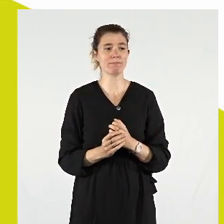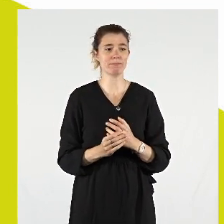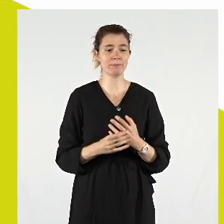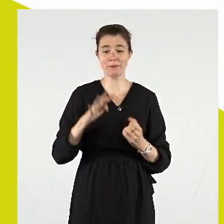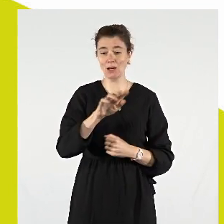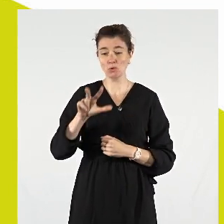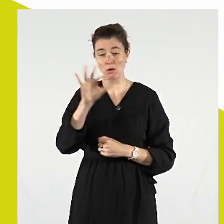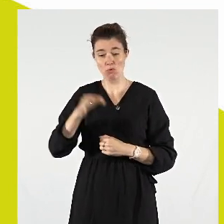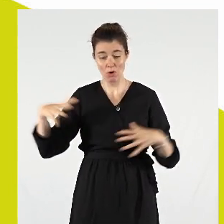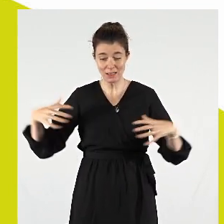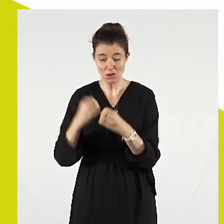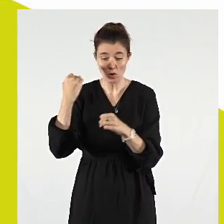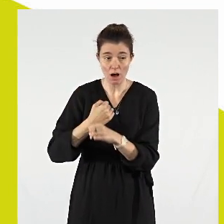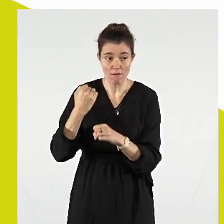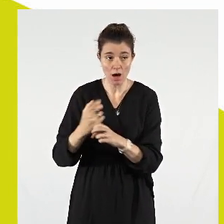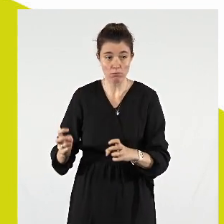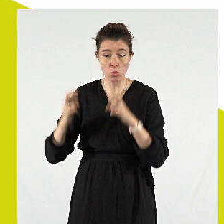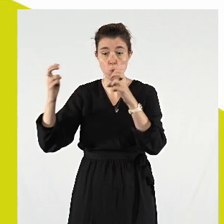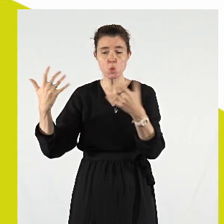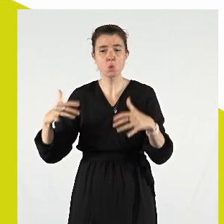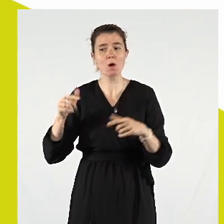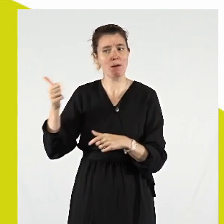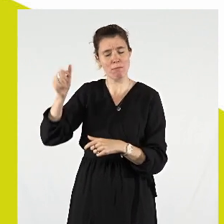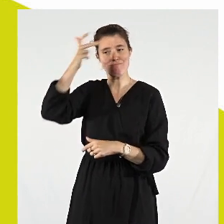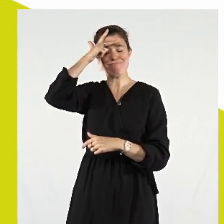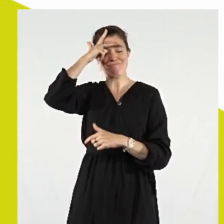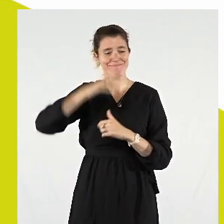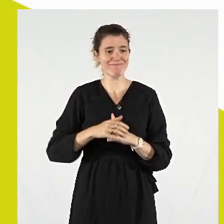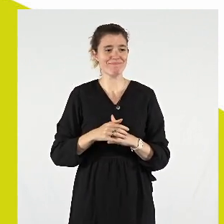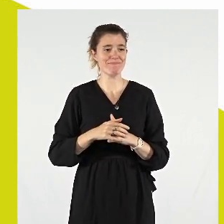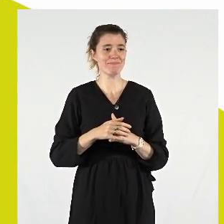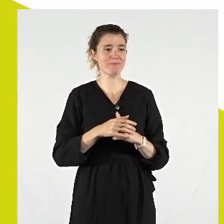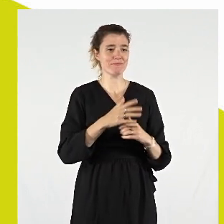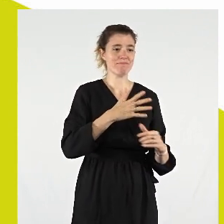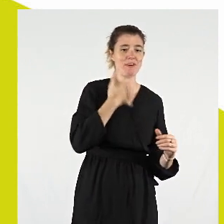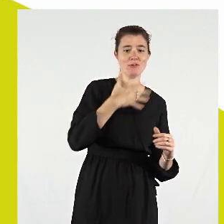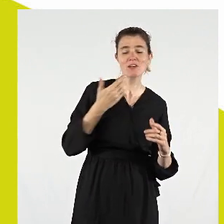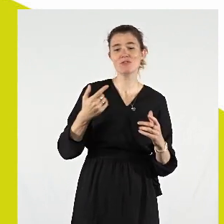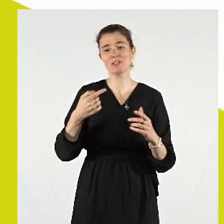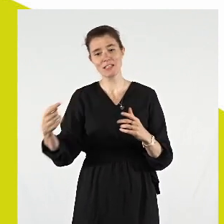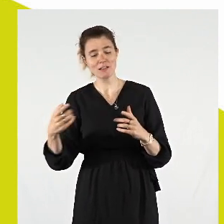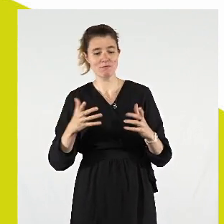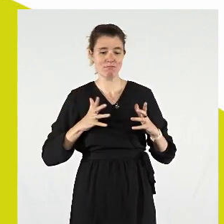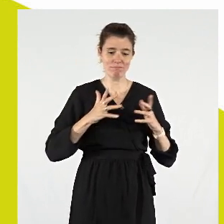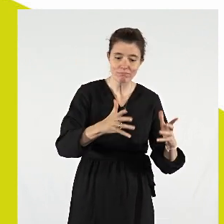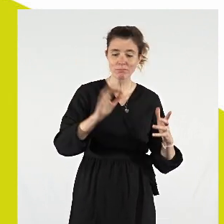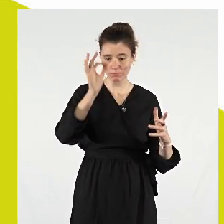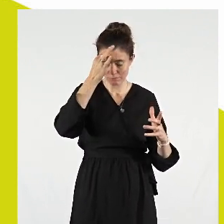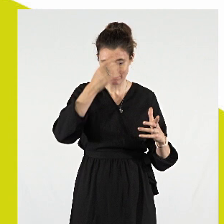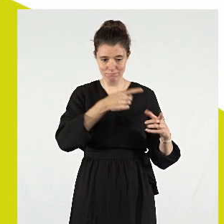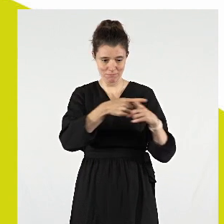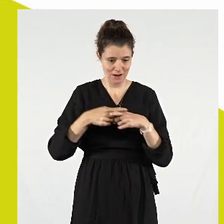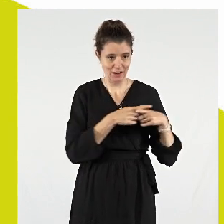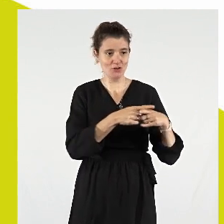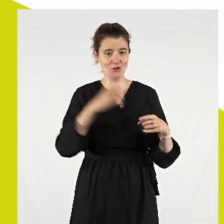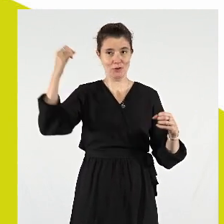travail sans supplément, ça l'a beaucoup marqué. Les bonus-malus, toutes ces bonnes initiatives mutualisées, toutes ces belles ampoules qui